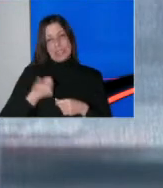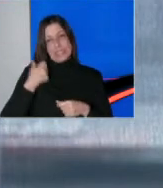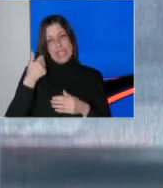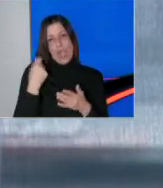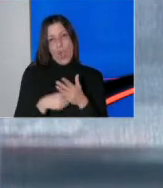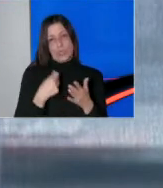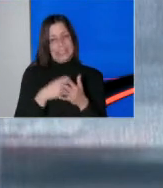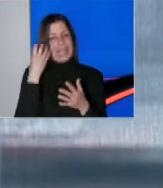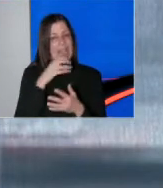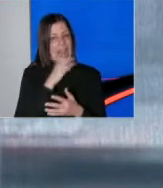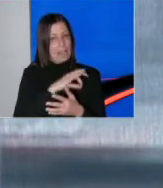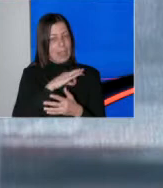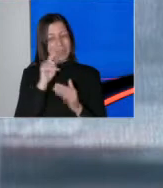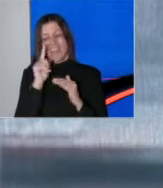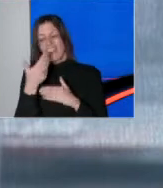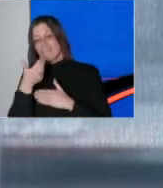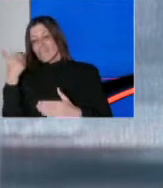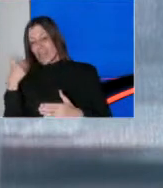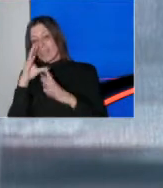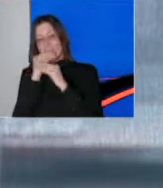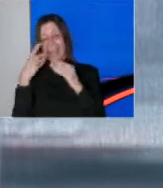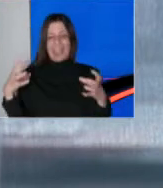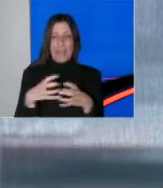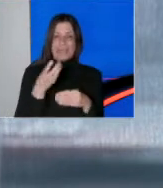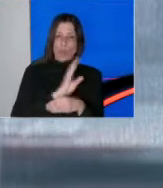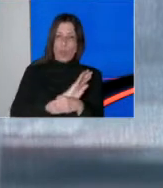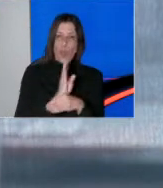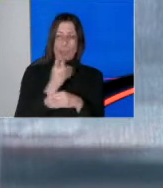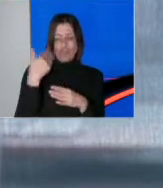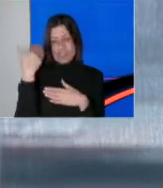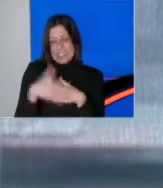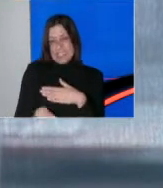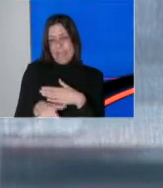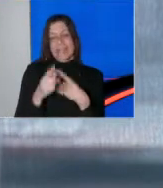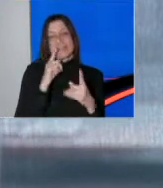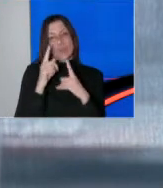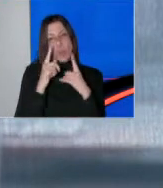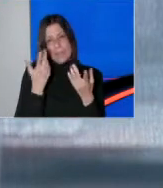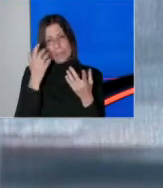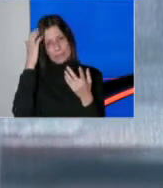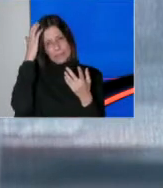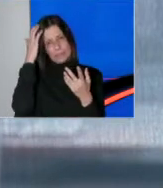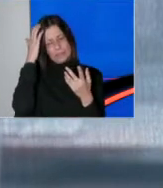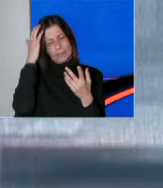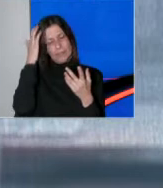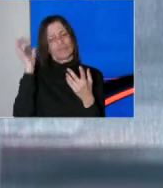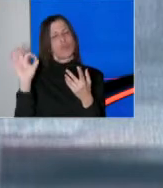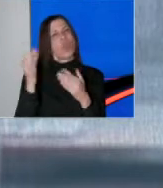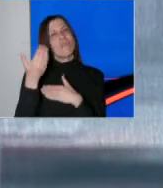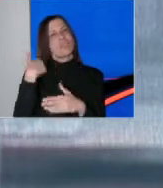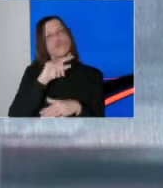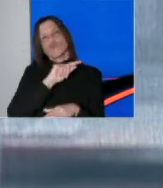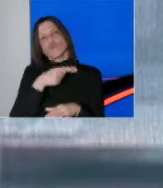ליברמן. אבל לפני הכל אנחנו פותחים עם קבינט הקורונה שסיים את הדיונים שלו לפני